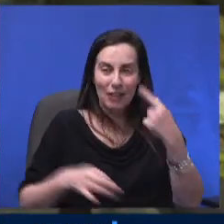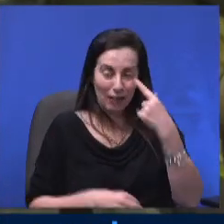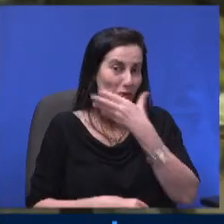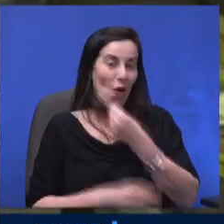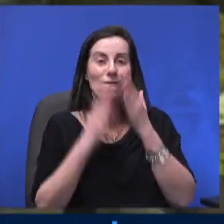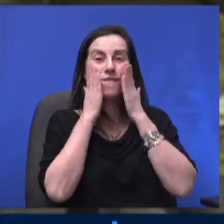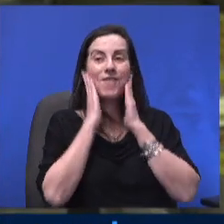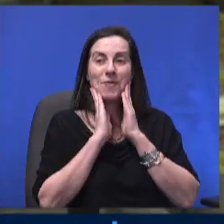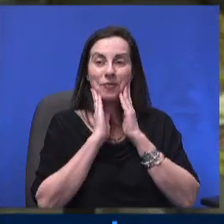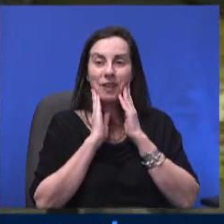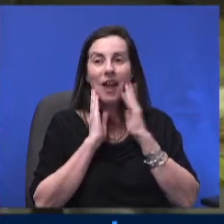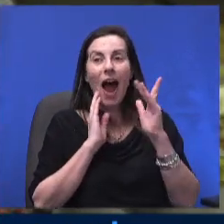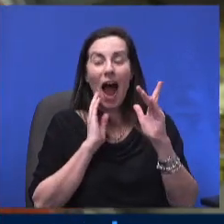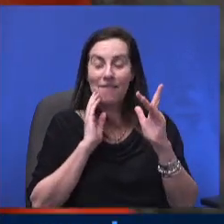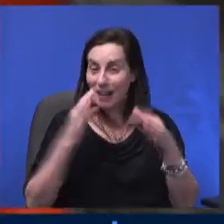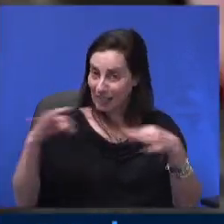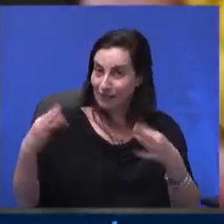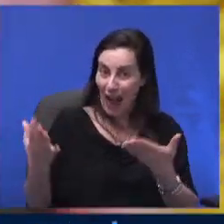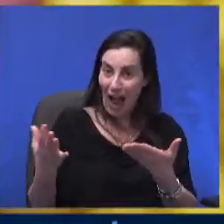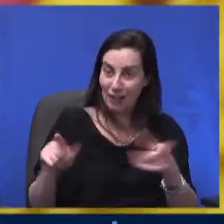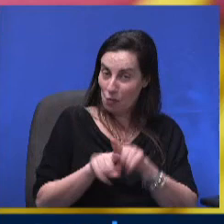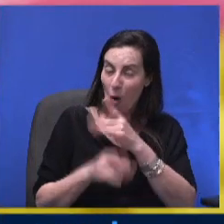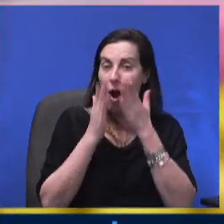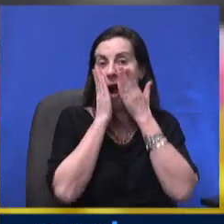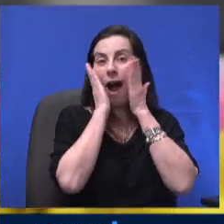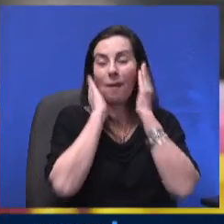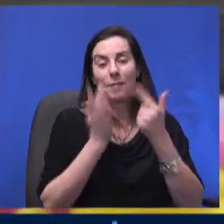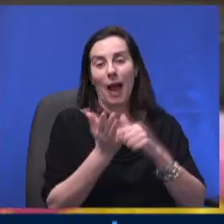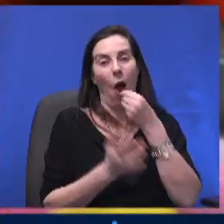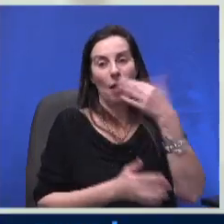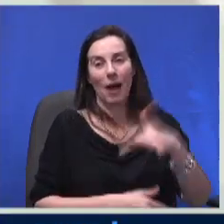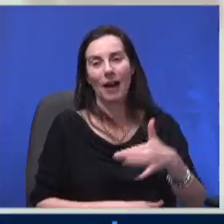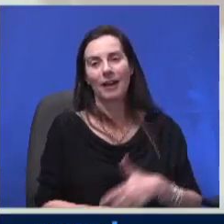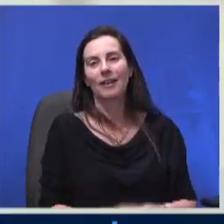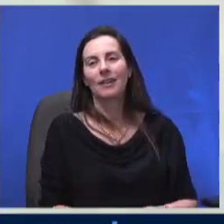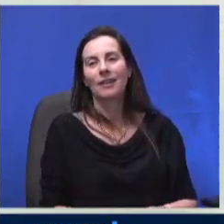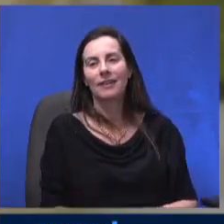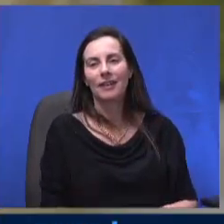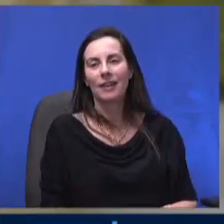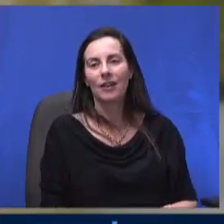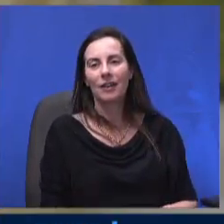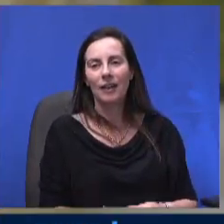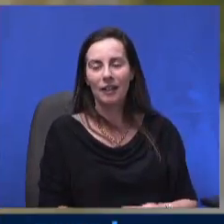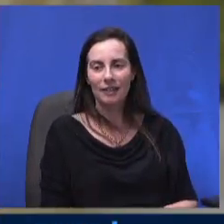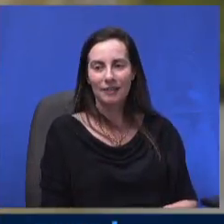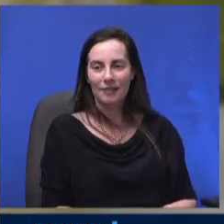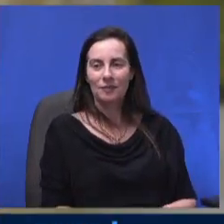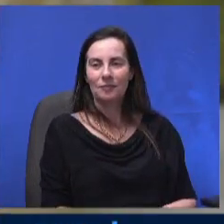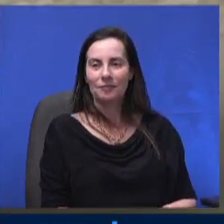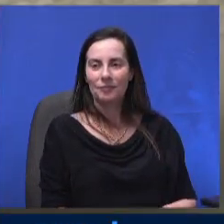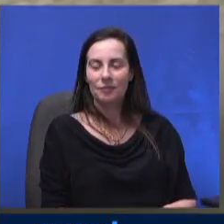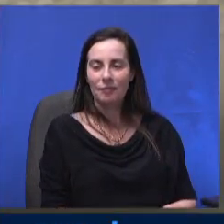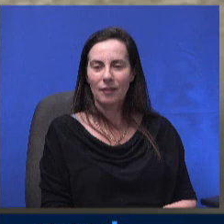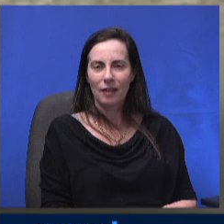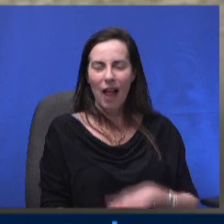אבל הספרדים כמו דוד. אמנם אל תהיו חמוצים, הוא